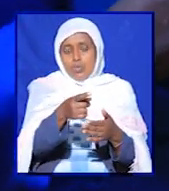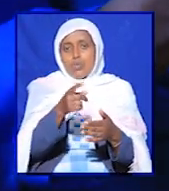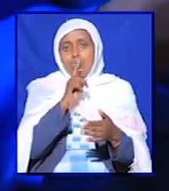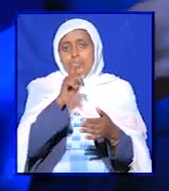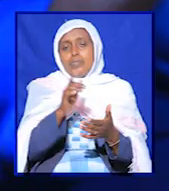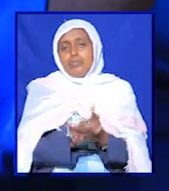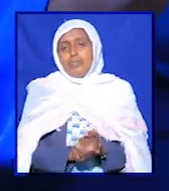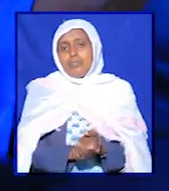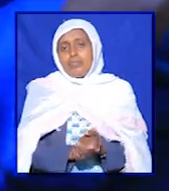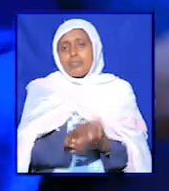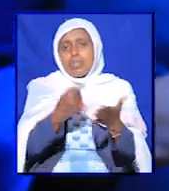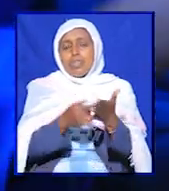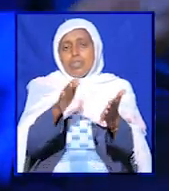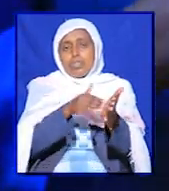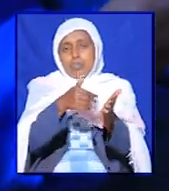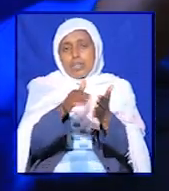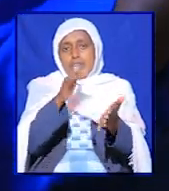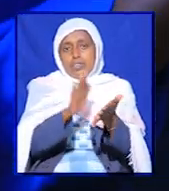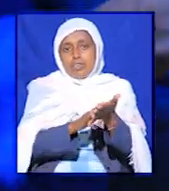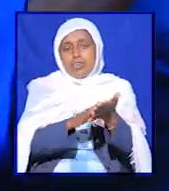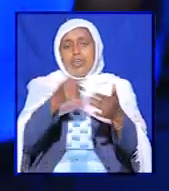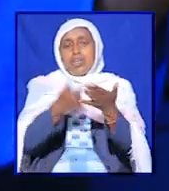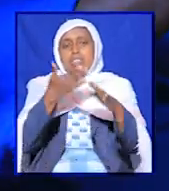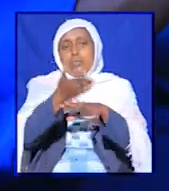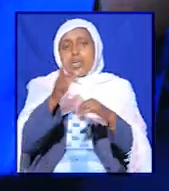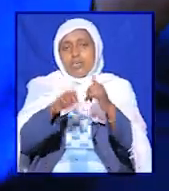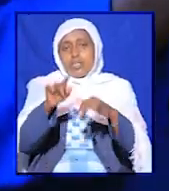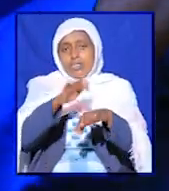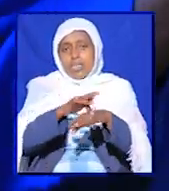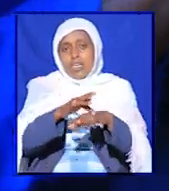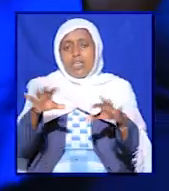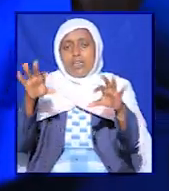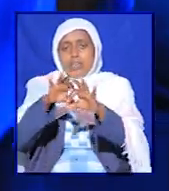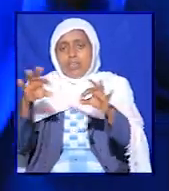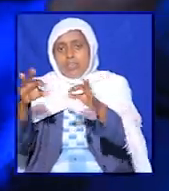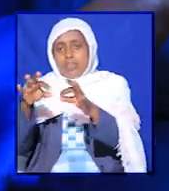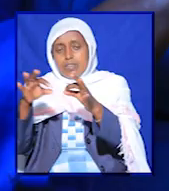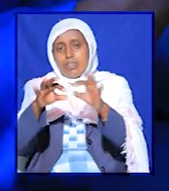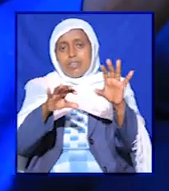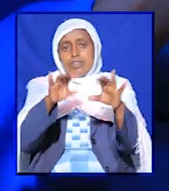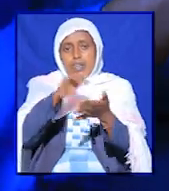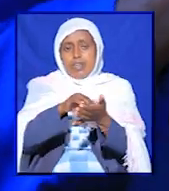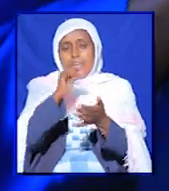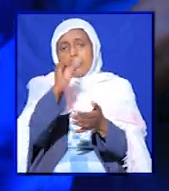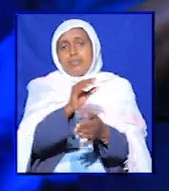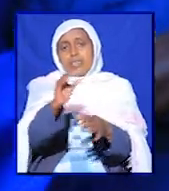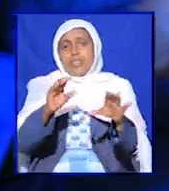ይሄንን ሪቫኑን ቀባና አጥፋለሁ። ከዚያ በጨረሻ ላይ ያው የተገጣጠመበት ክፍተት እንዳይኖረው